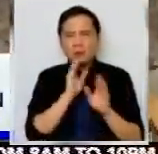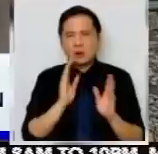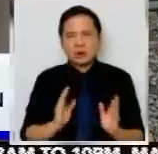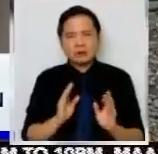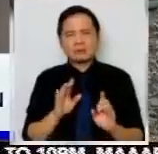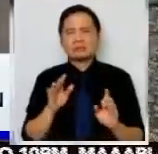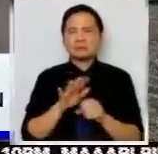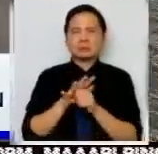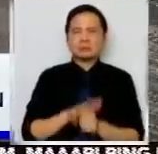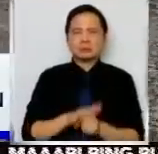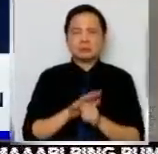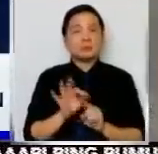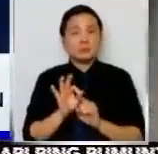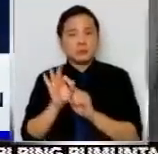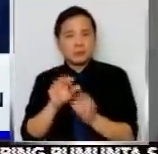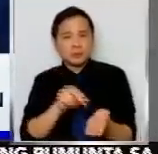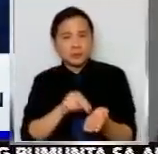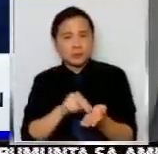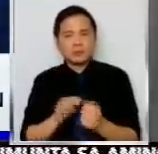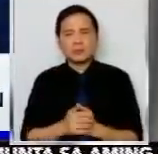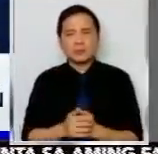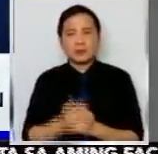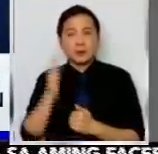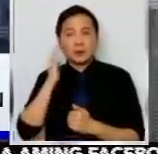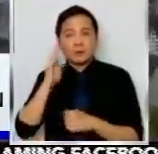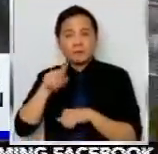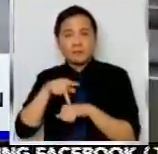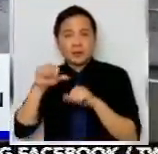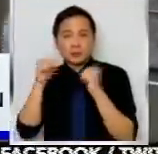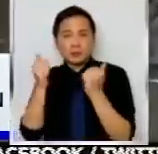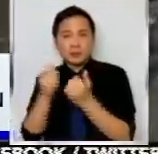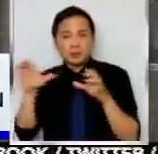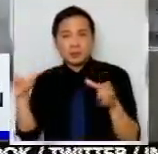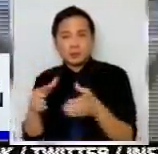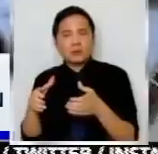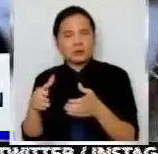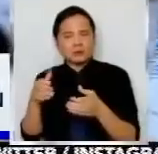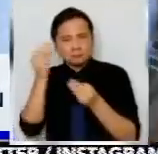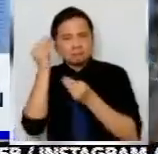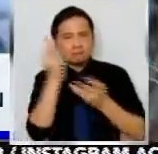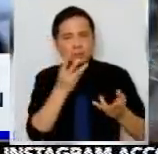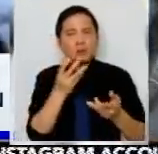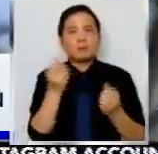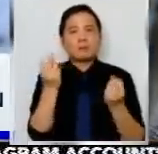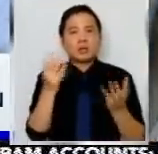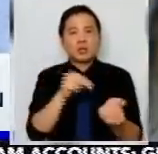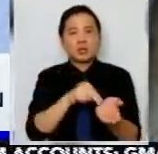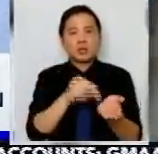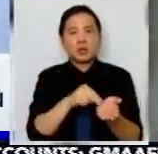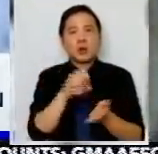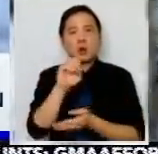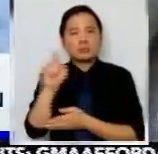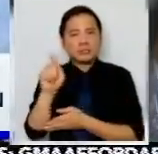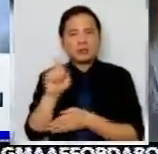Ayon sa Philippine Nurses Association, may mga membro na silang napapadalas ang overtime dahil positive ang kanilang mga kasamahan o kaya ay naka-isolate dahil